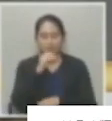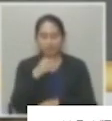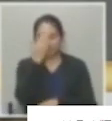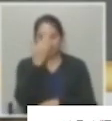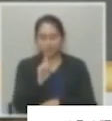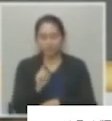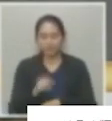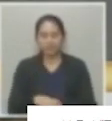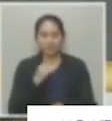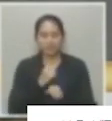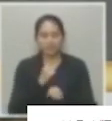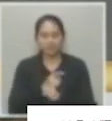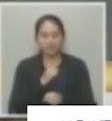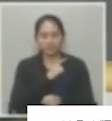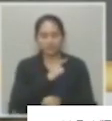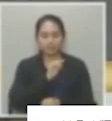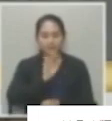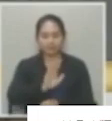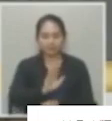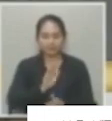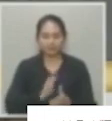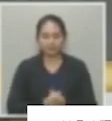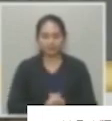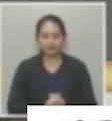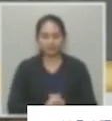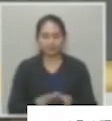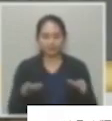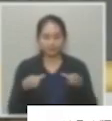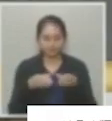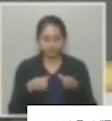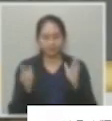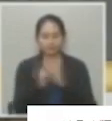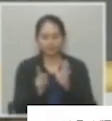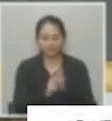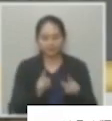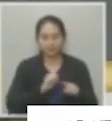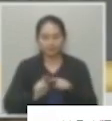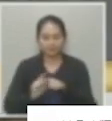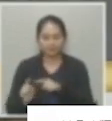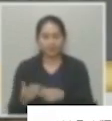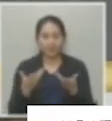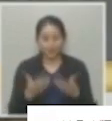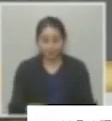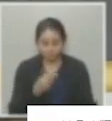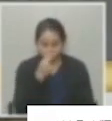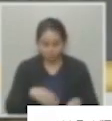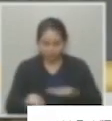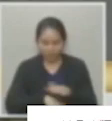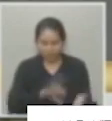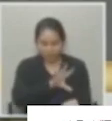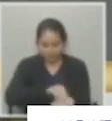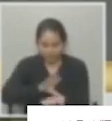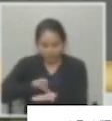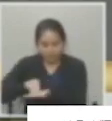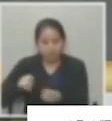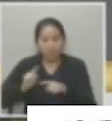ป็นภารกิจของท่านนะครับต้องดูกฎหมายเป็นชุดกฎหมายแล้วนำมาหาข้อมูลว่าหลักการทั่วไปมันคืออะไรเ